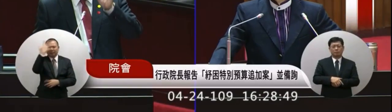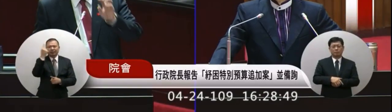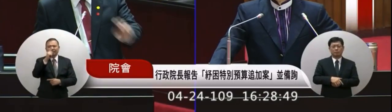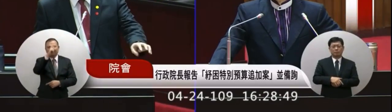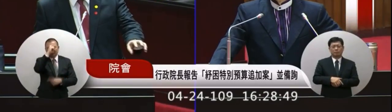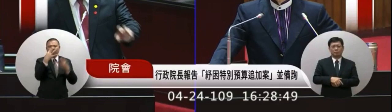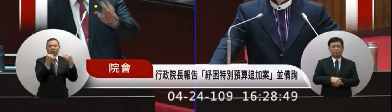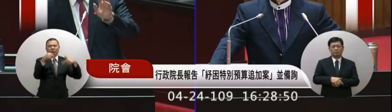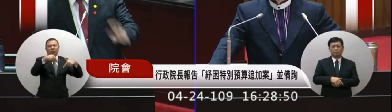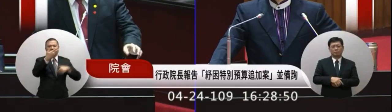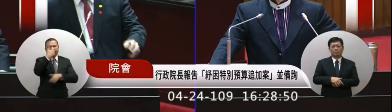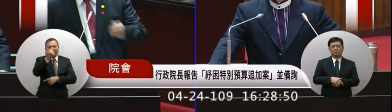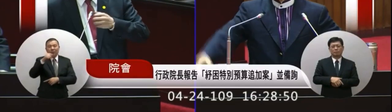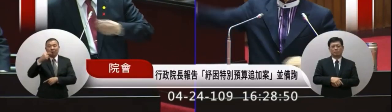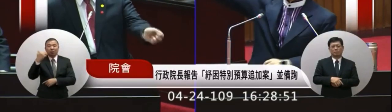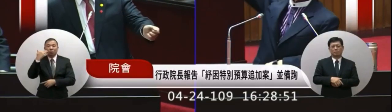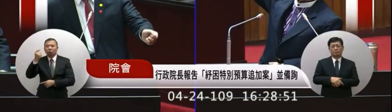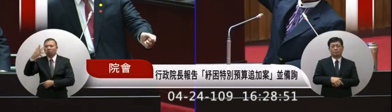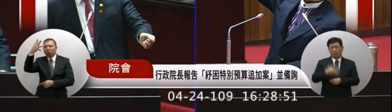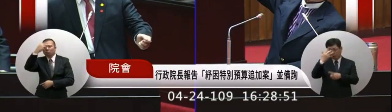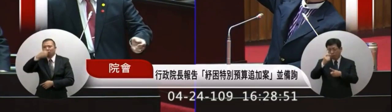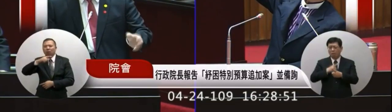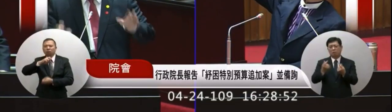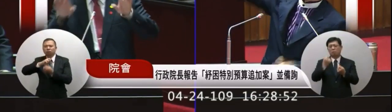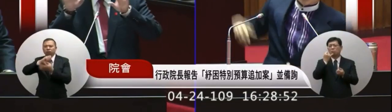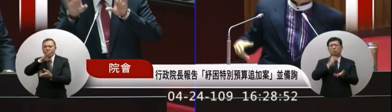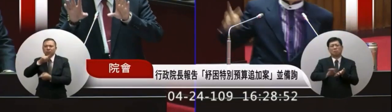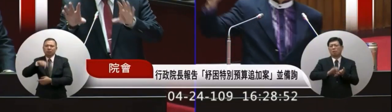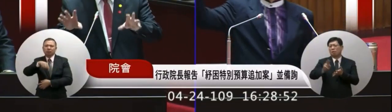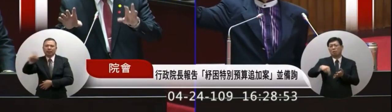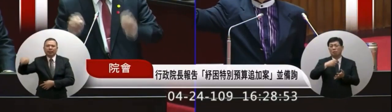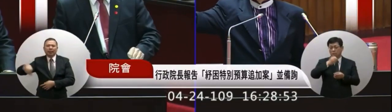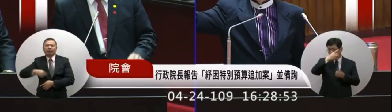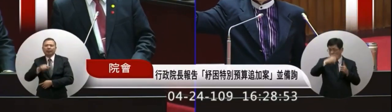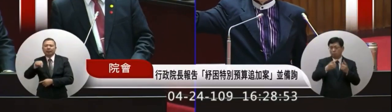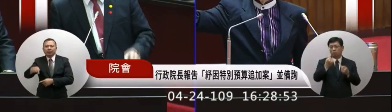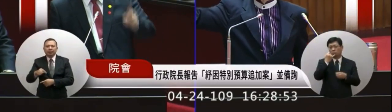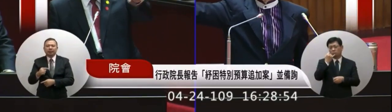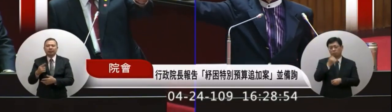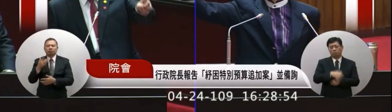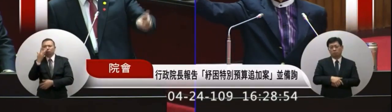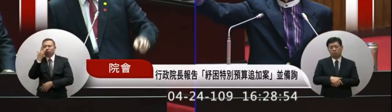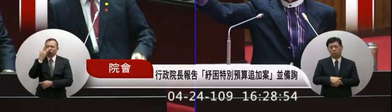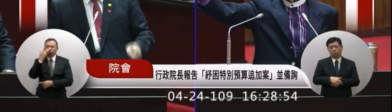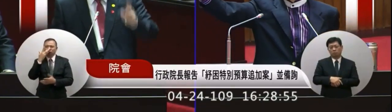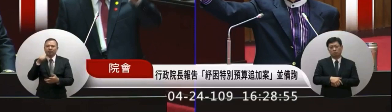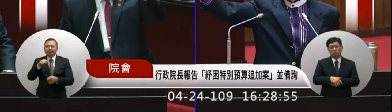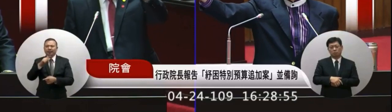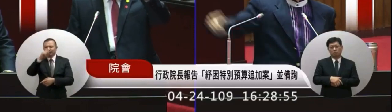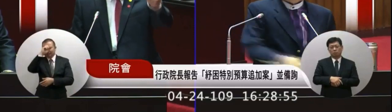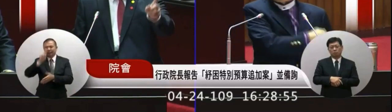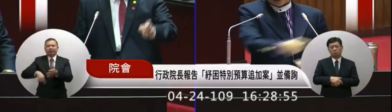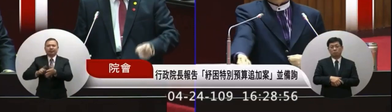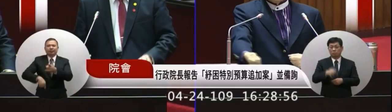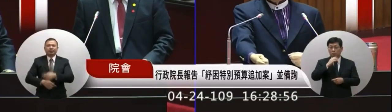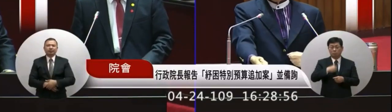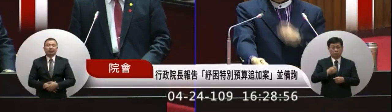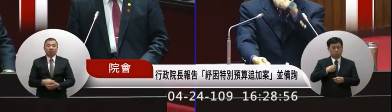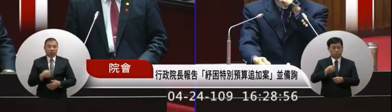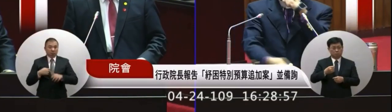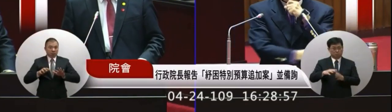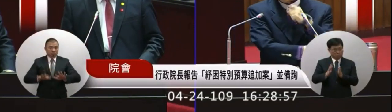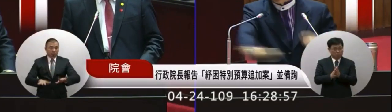化，老的是希望有迄落无。 啊，老的这老的没有啊，啊，少年嘛有啊。 平衡点吼， 少年嘛有啊。 我今嘛给 你退出